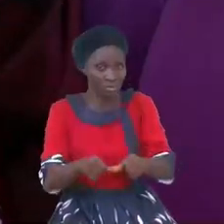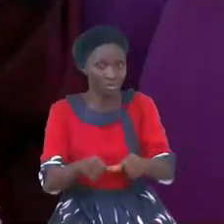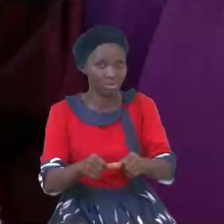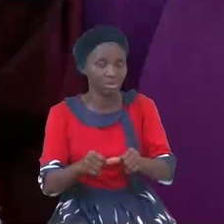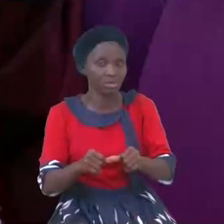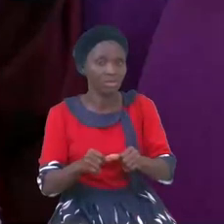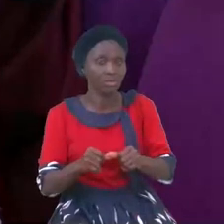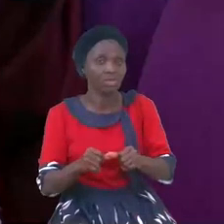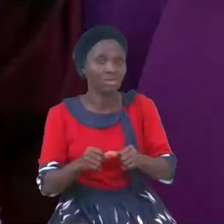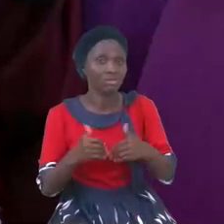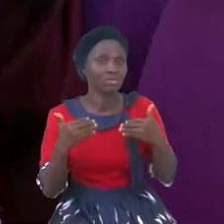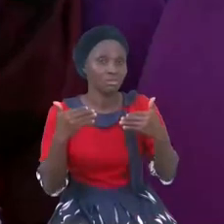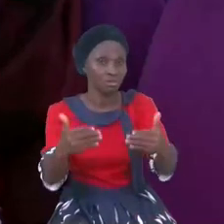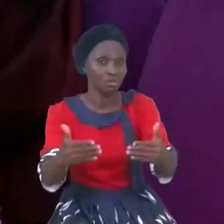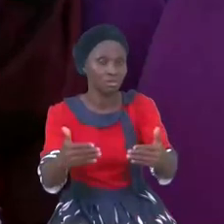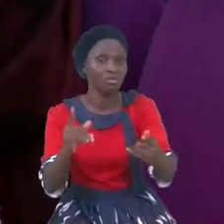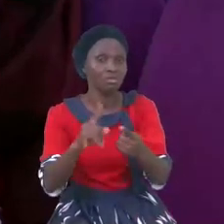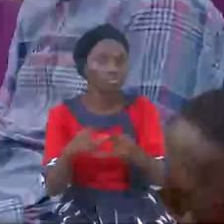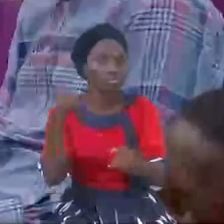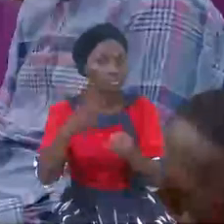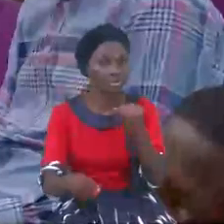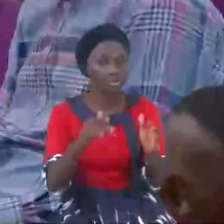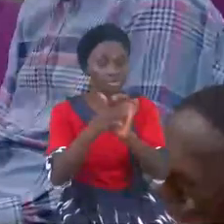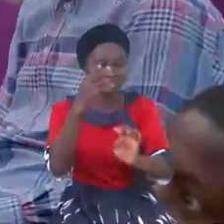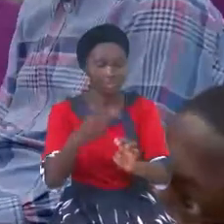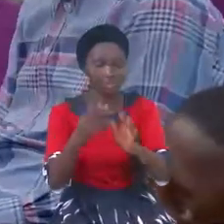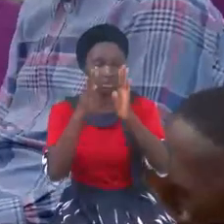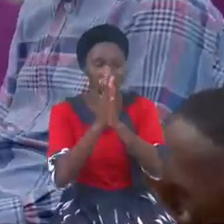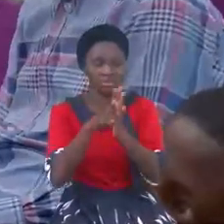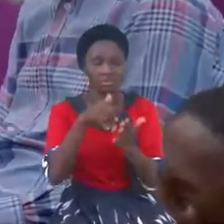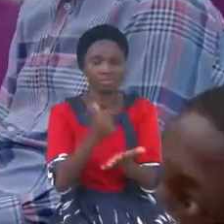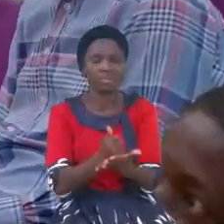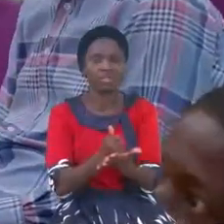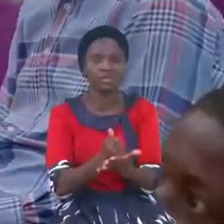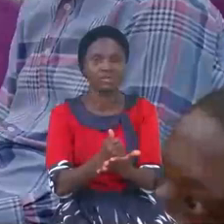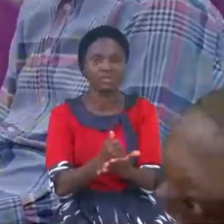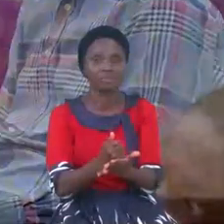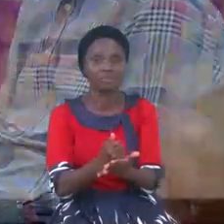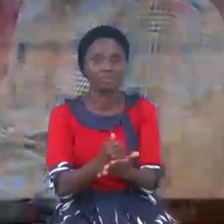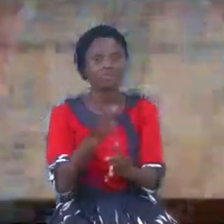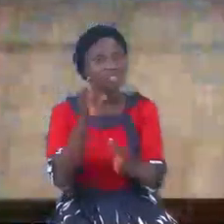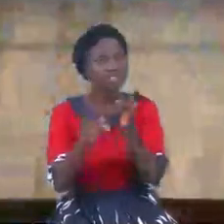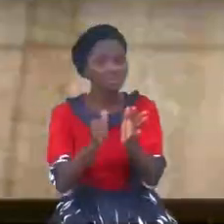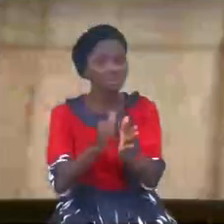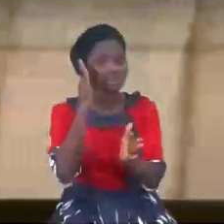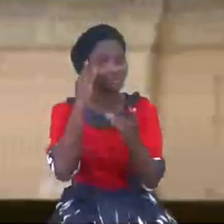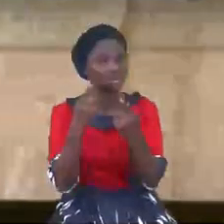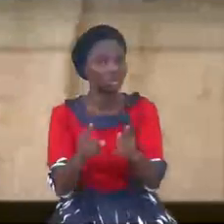fermes jusqu'à la fin au nom de Jésus-Christ. Si cela va se passer, voyons,